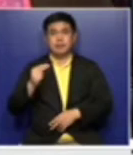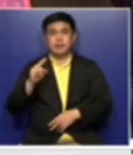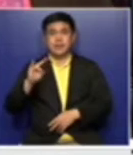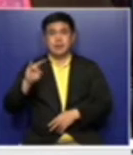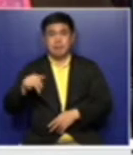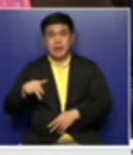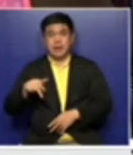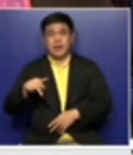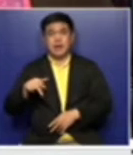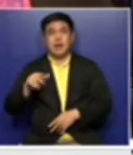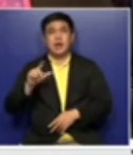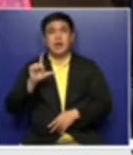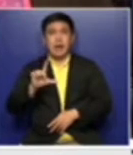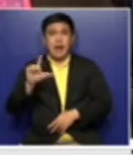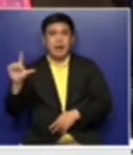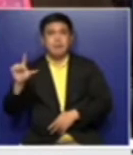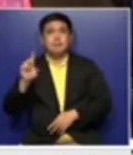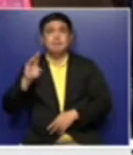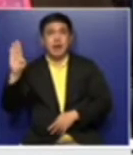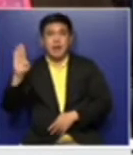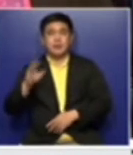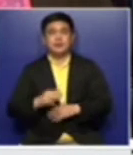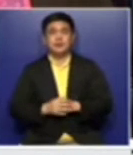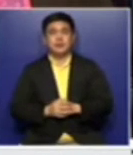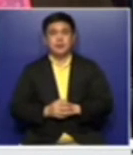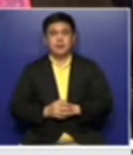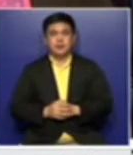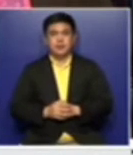2,677,000,000 บาทงบประมาณ